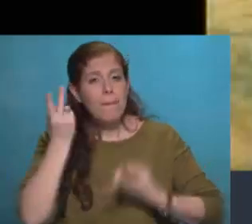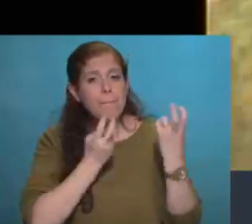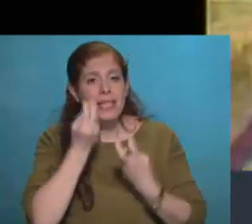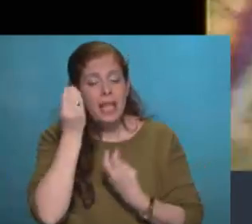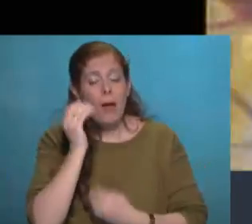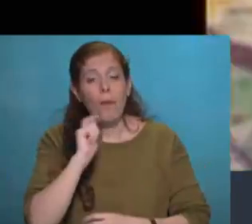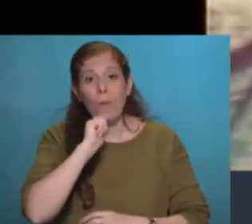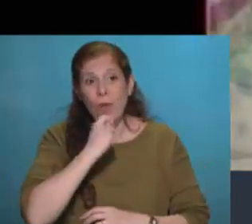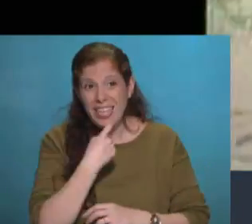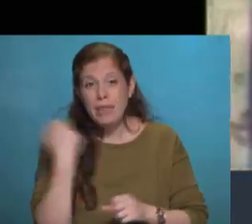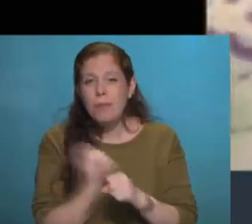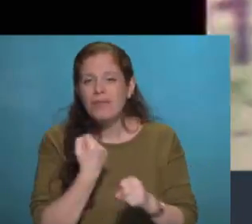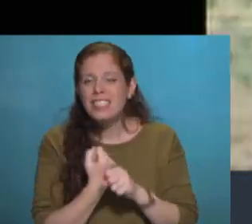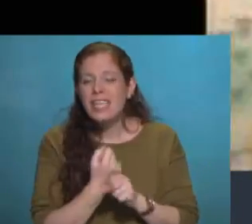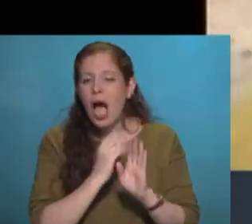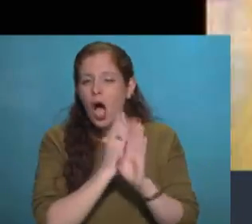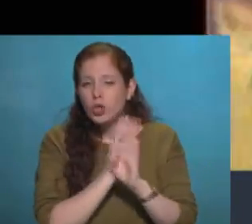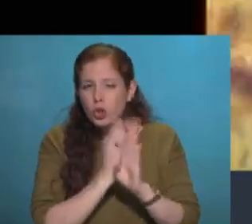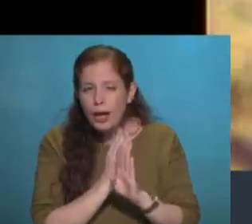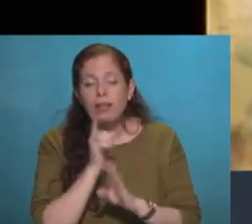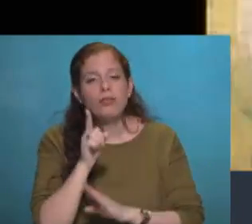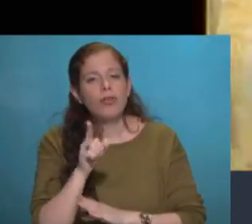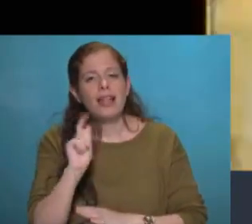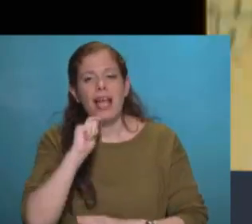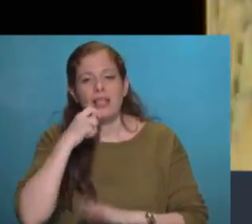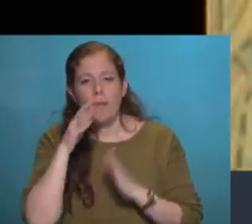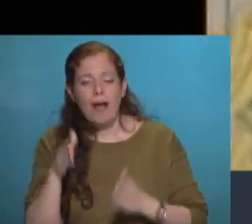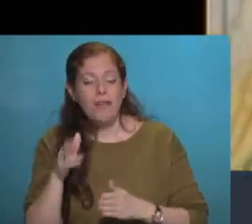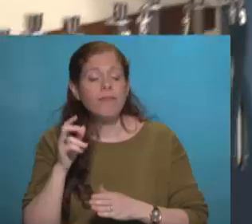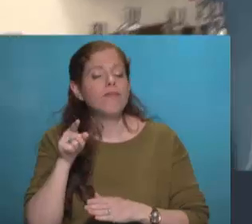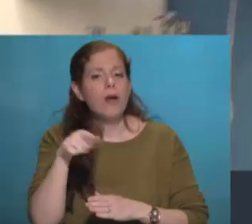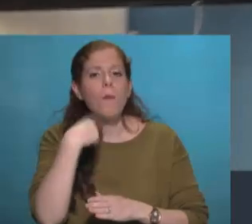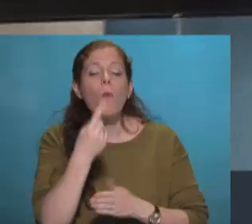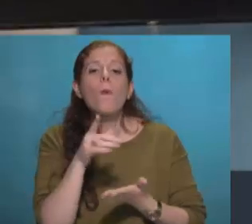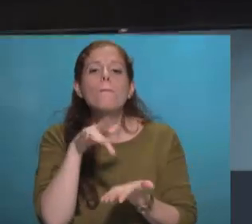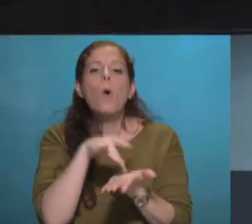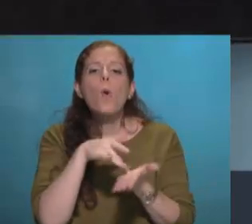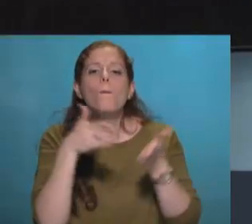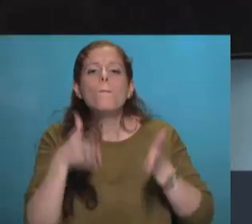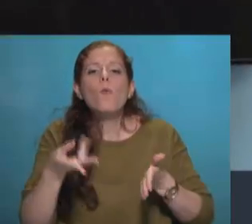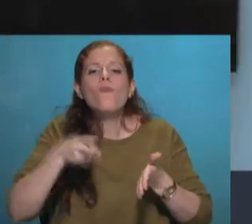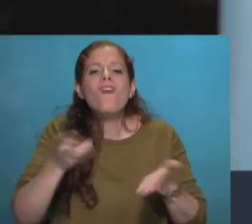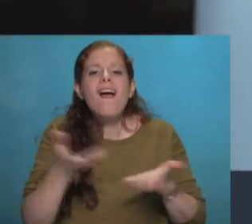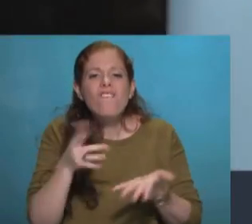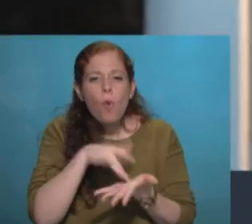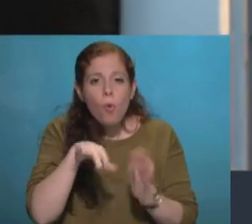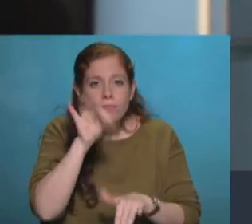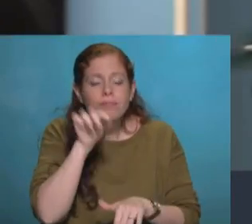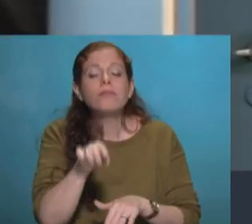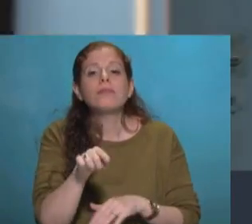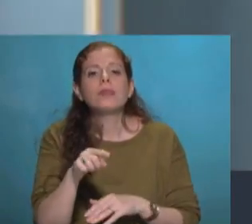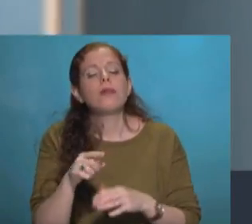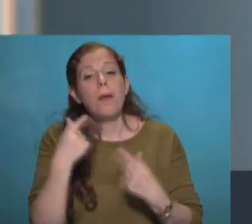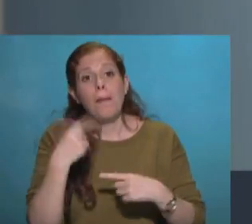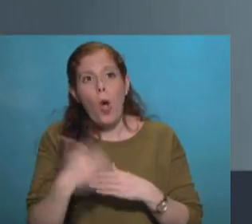חשאי שבוצע על ידי המוסד והשבק. המידע הצביע על מיקום הגופה. בימים האחרונים נפרצה הדרך להחזרתה